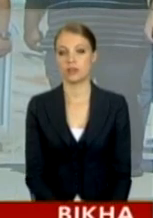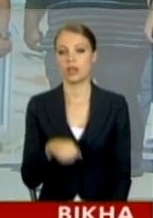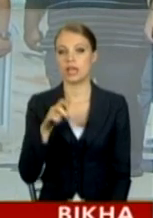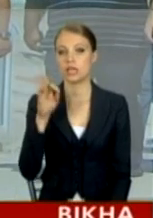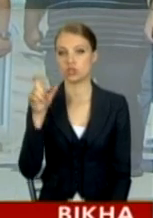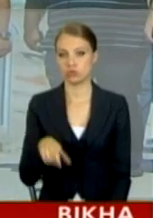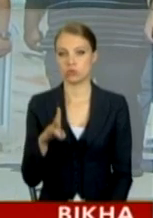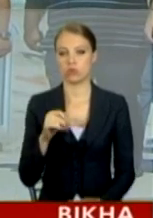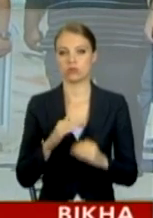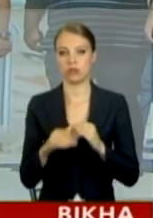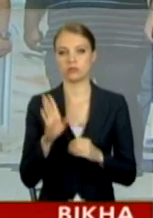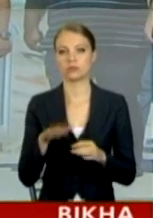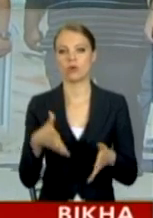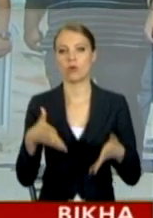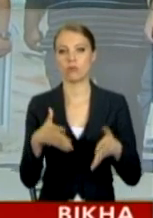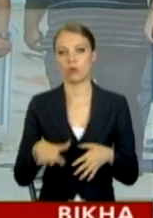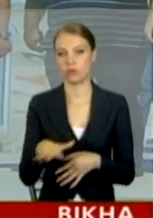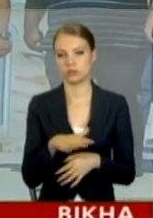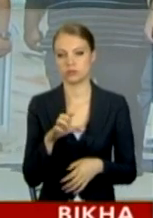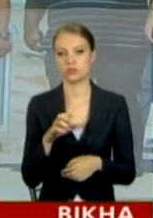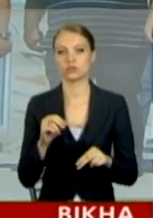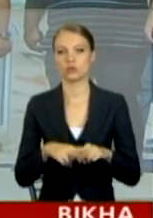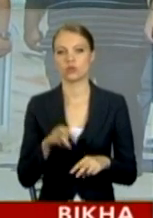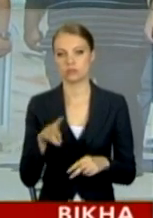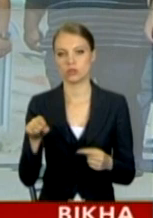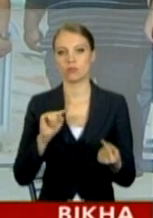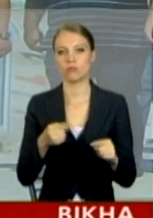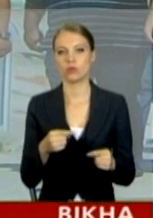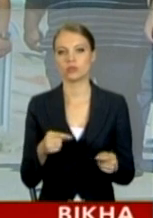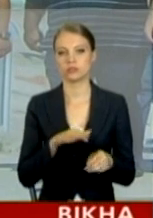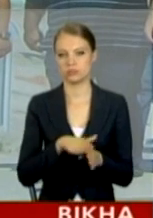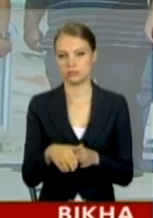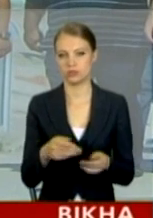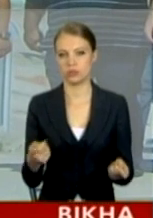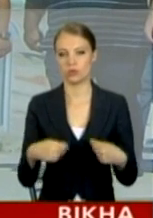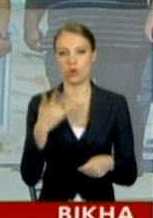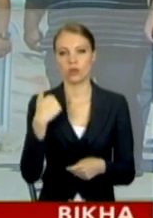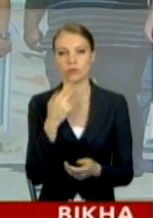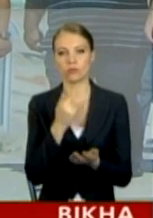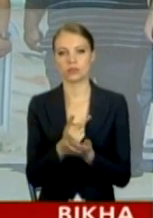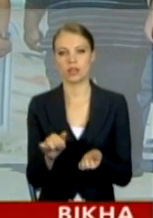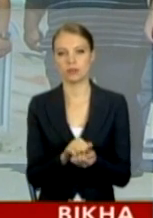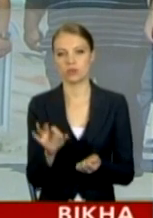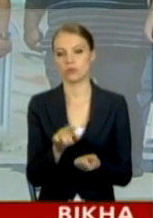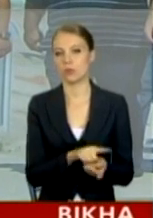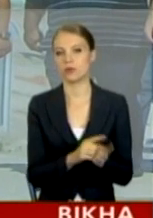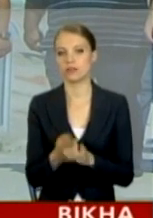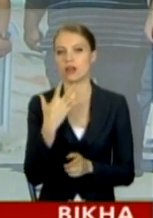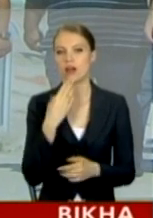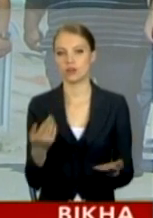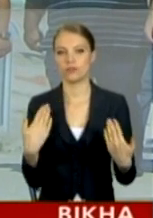Кличко на ринзі. На Оболонській набережній столичний мер став проти засилля торгівців. Після того, як ми показали матеріал про перетворення